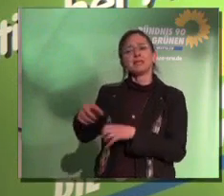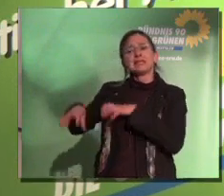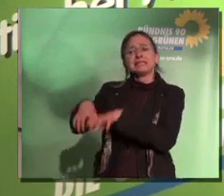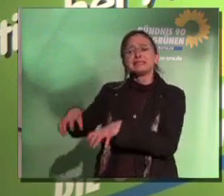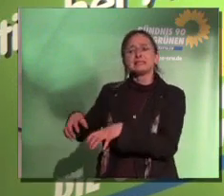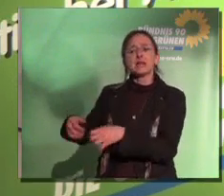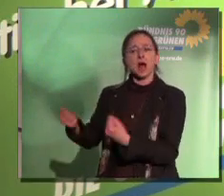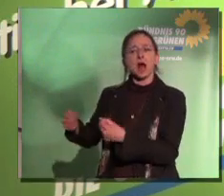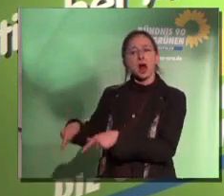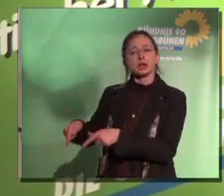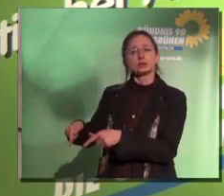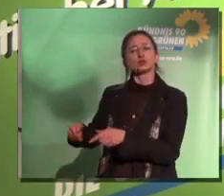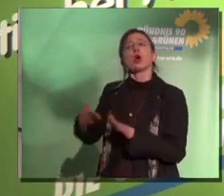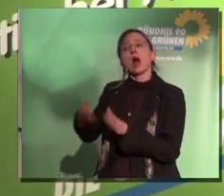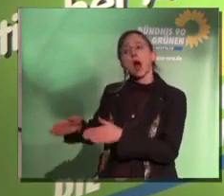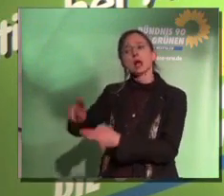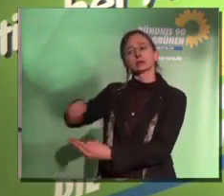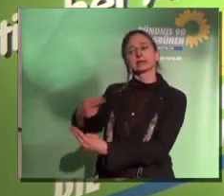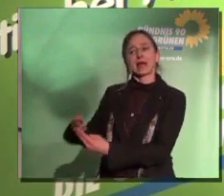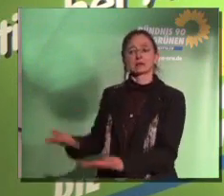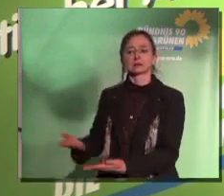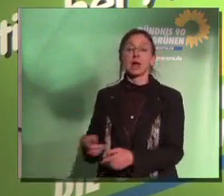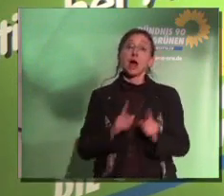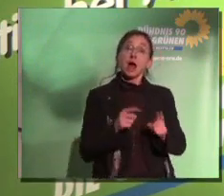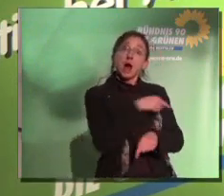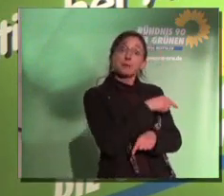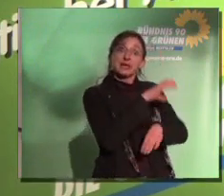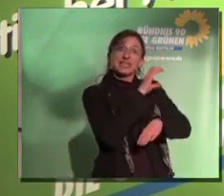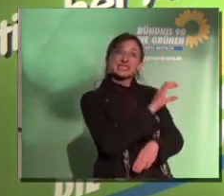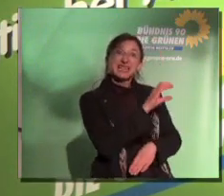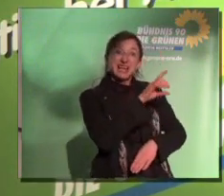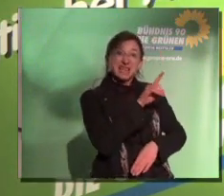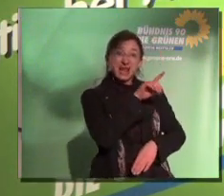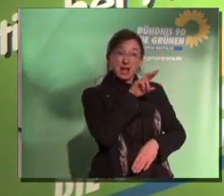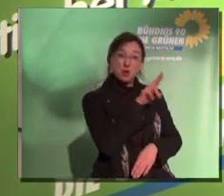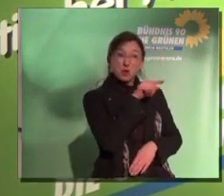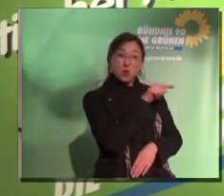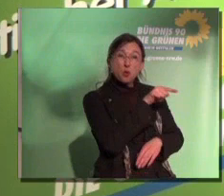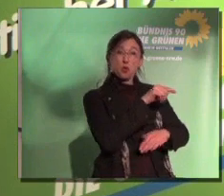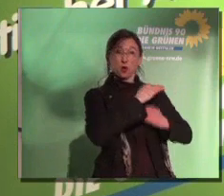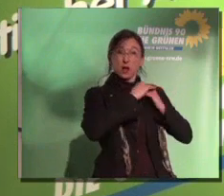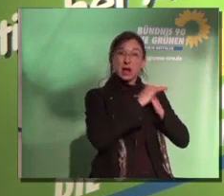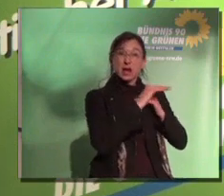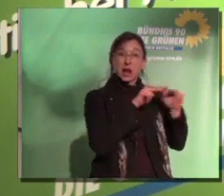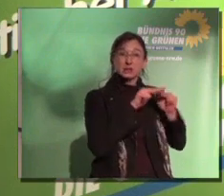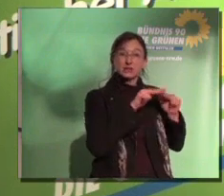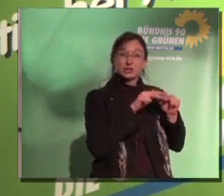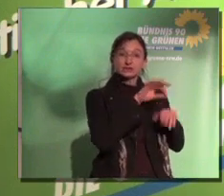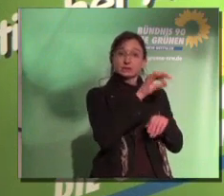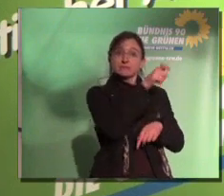die Bundesregierung, die CSU-Landwirtschaftsminister, die CDU-Landwirtschaftsminister in